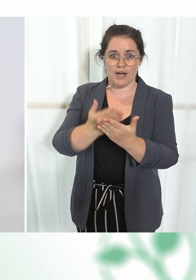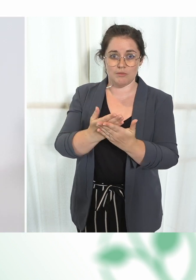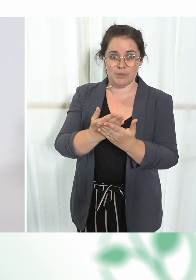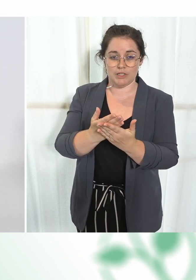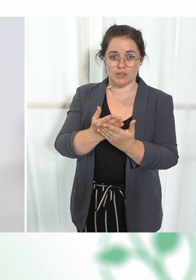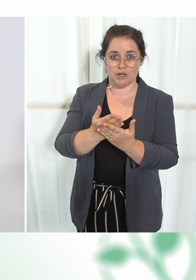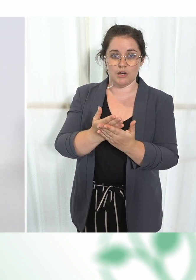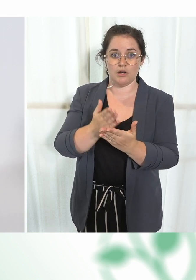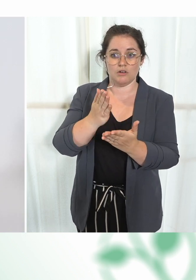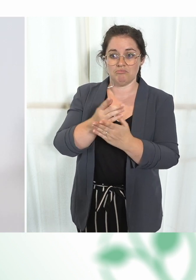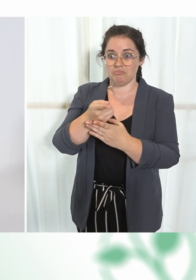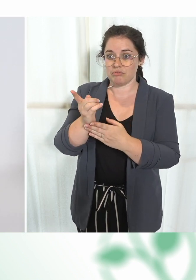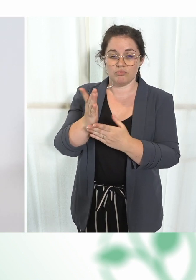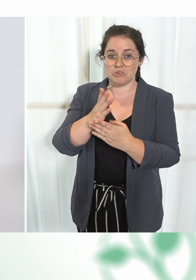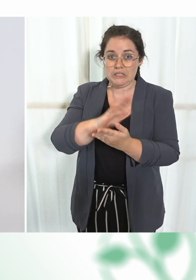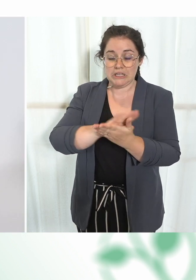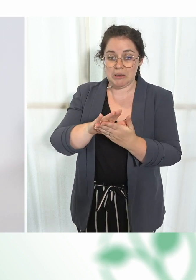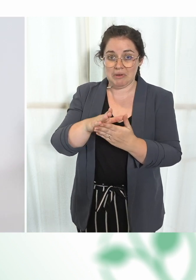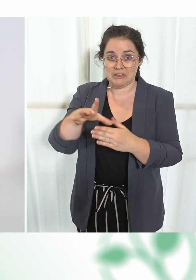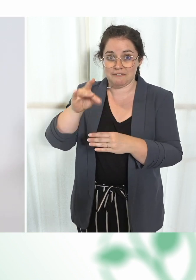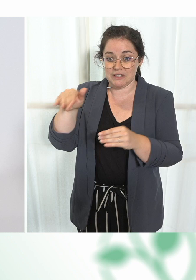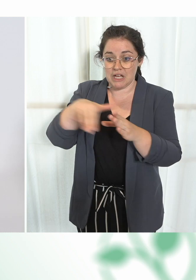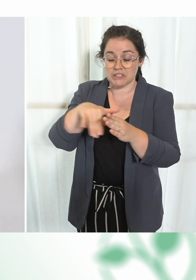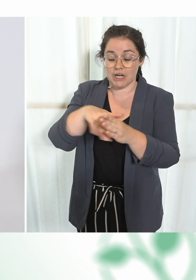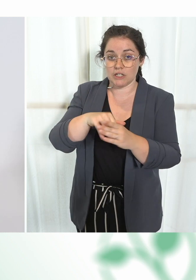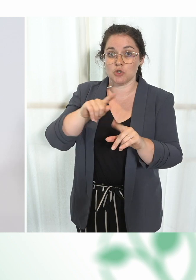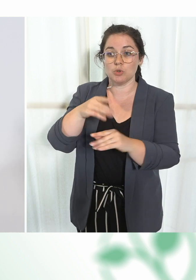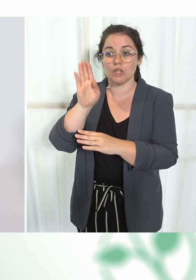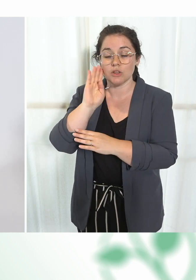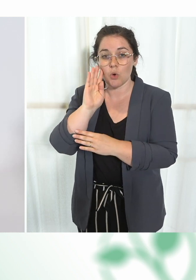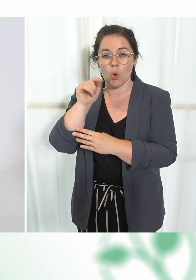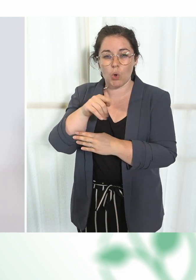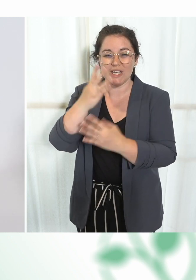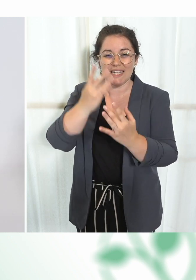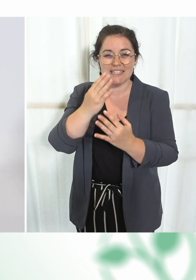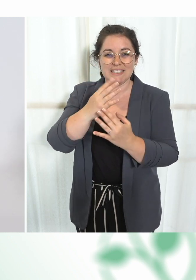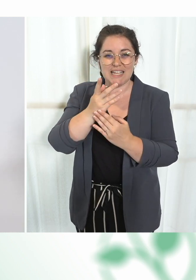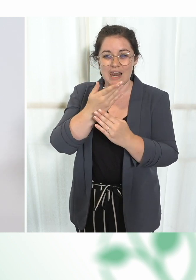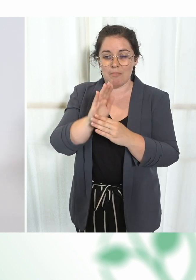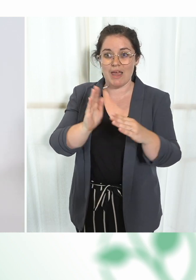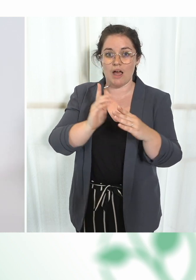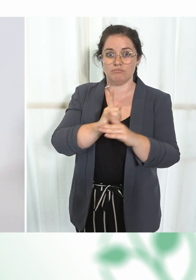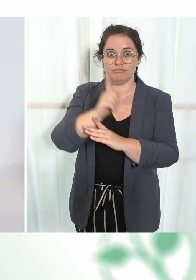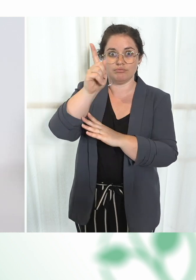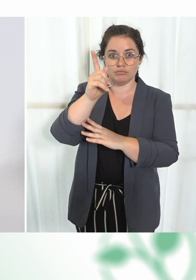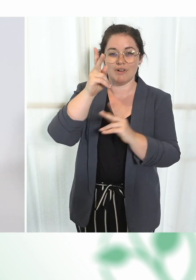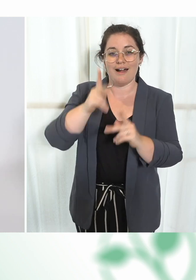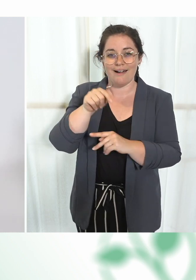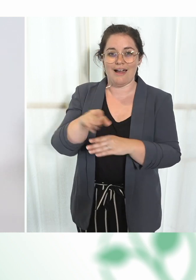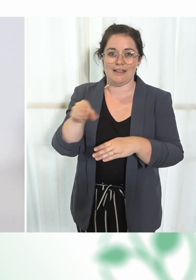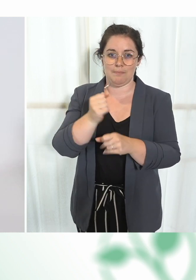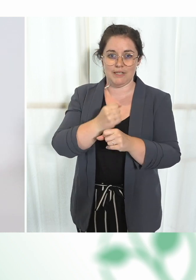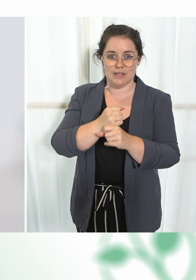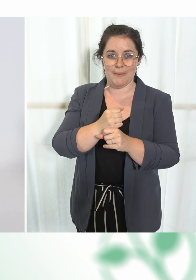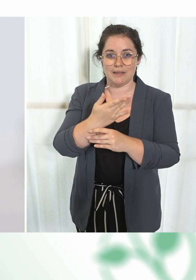Bevölkerung durchbrennt und keine Mitarbeiterinnen und Mitarbeiter mehr findet. Und wenn man hört, dass die Retention-Zahlen höher sind, das heißt, man kann die Mitarbeiterinnen und Mitarbeiter